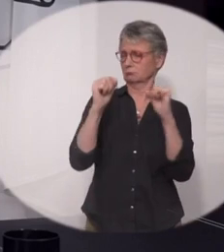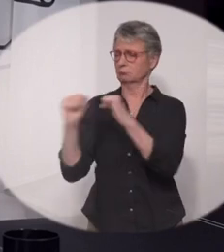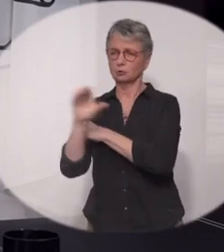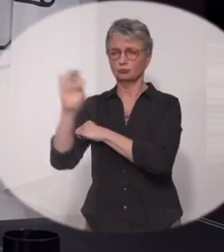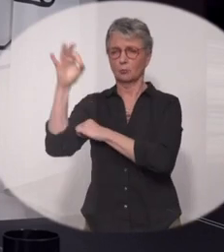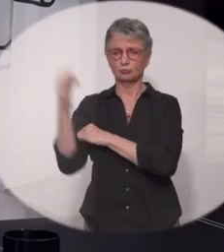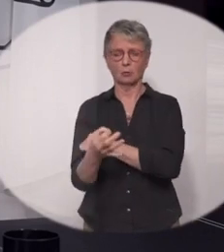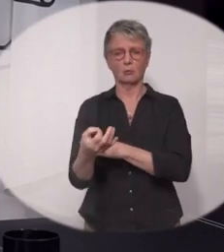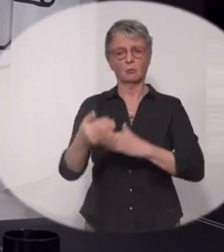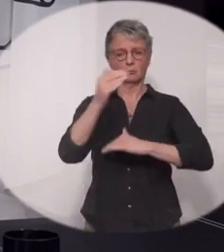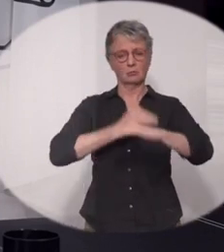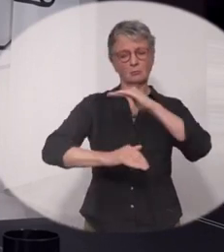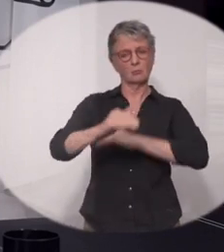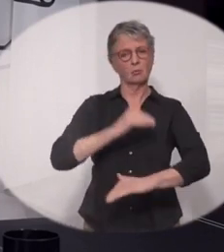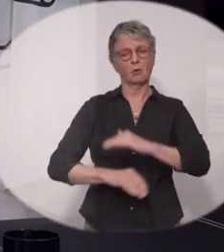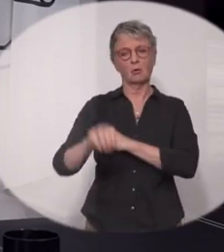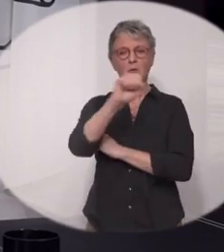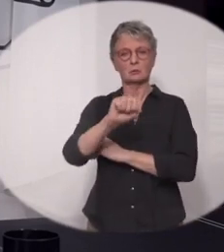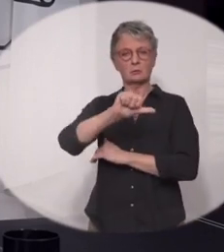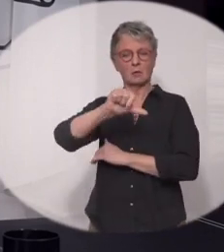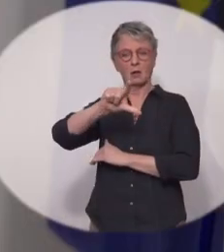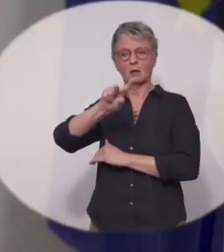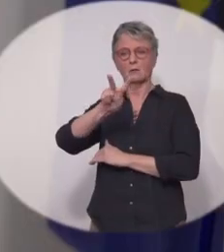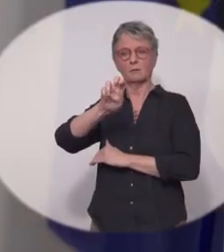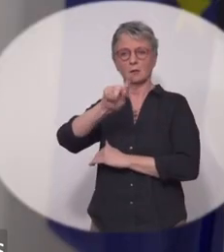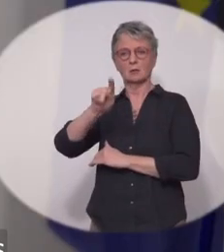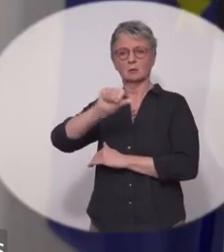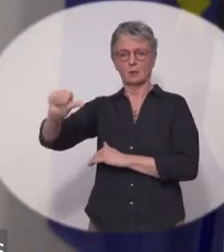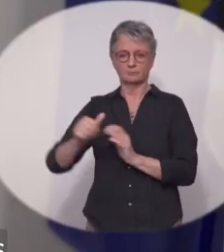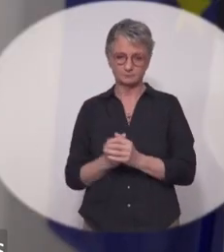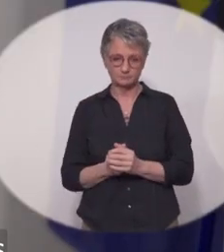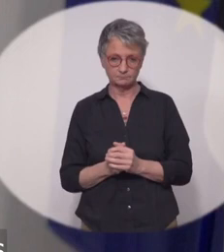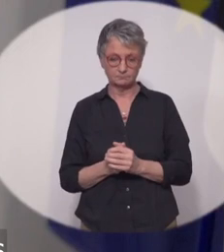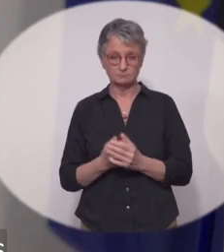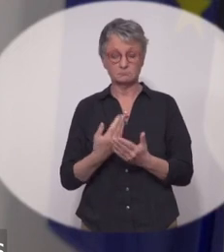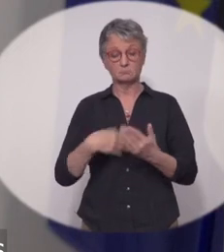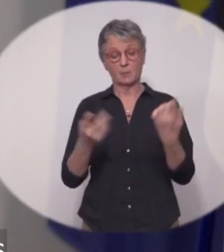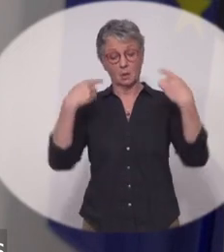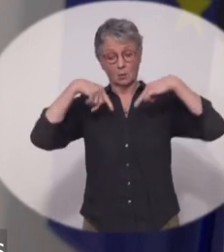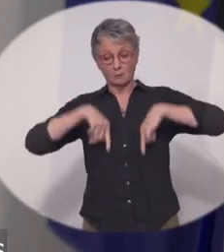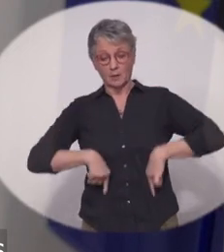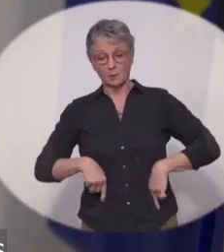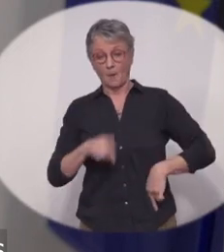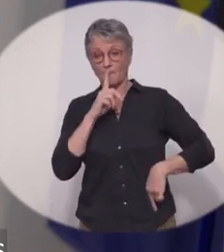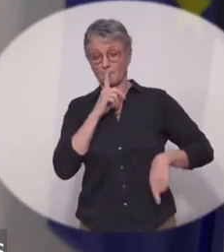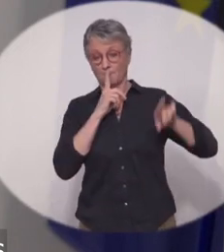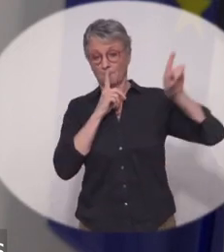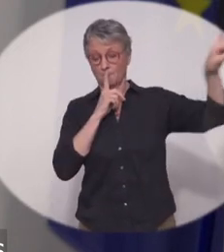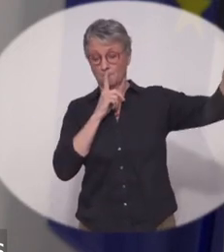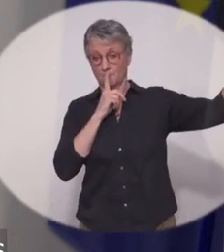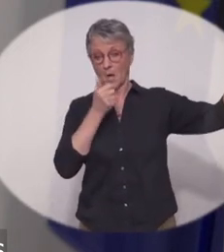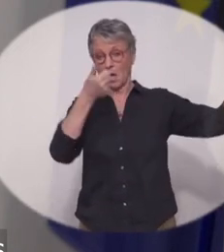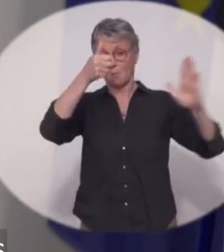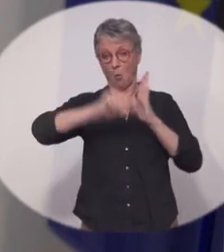volet salvetat du plan sa levée de série lange le silence opposé par l'état depuis plus d'un mois à notre demande